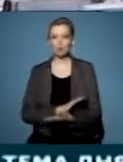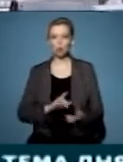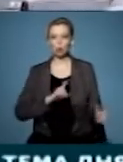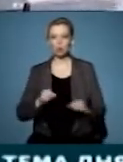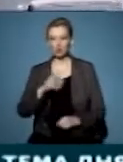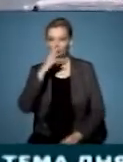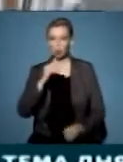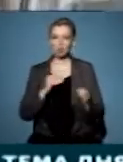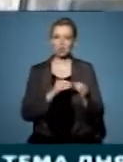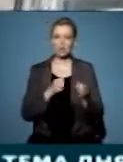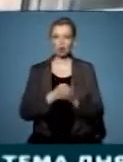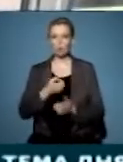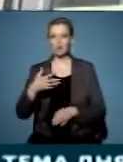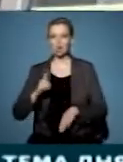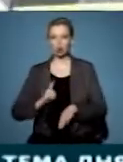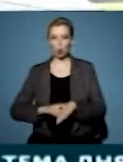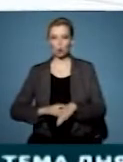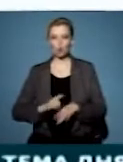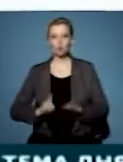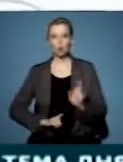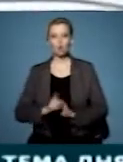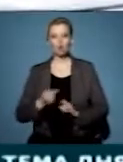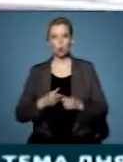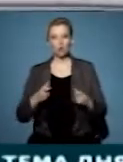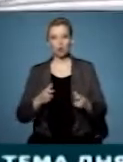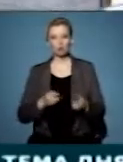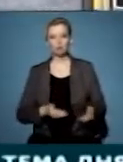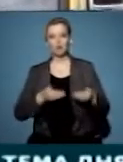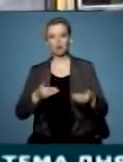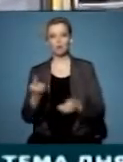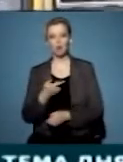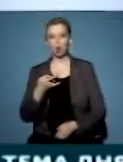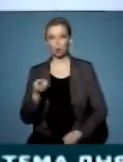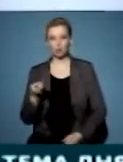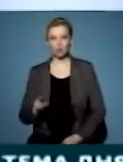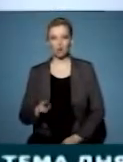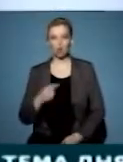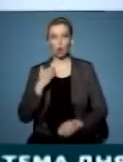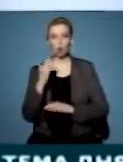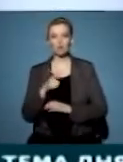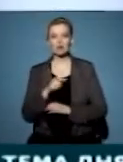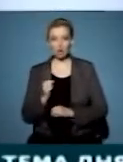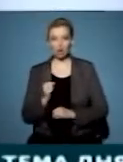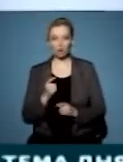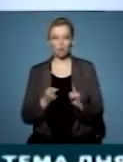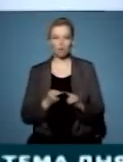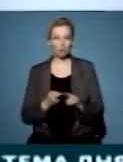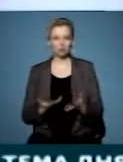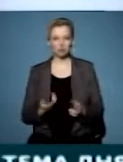їздити у маршрутках з 10 до 15 години. Впровадження такого квитка перенесли на 1 грудня. Голосував за, тому що, по-перше,